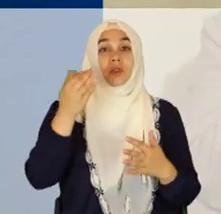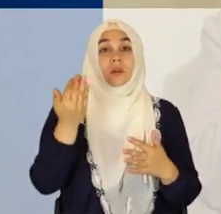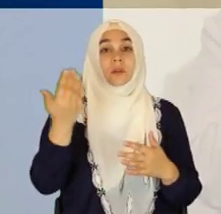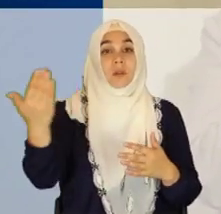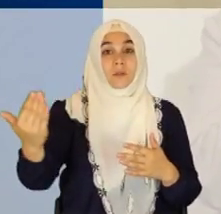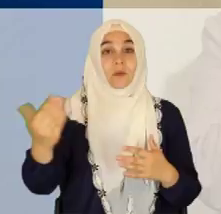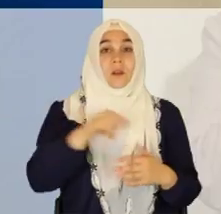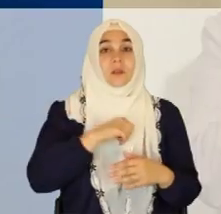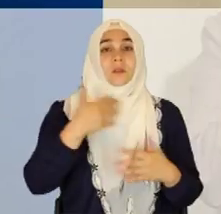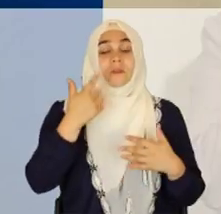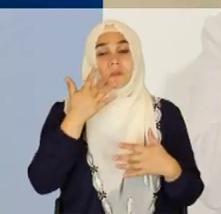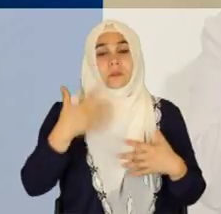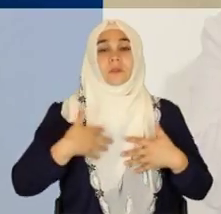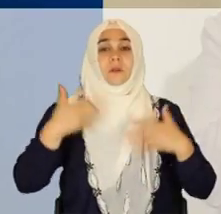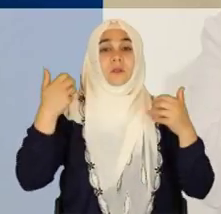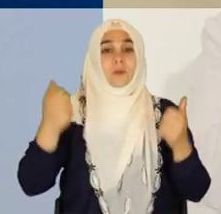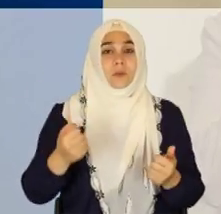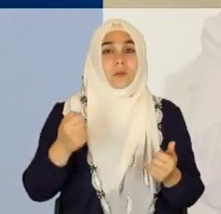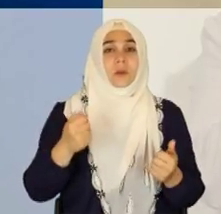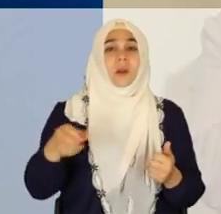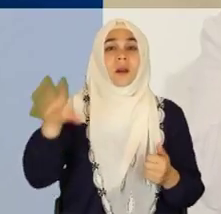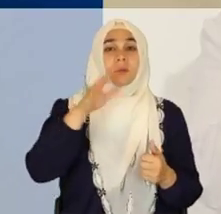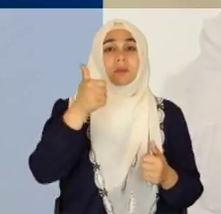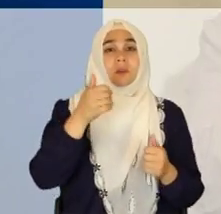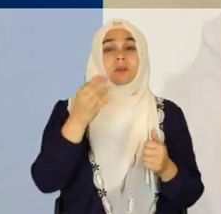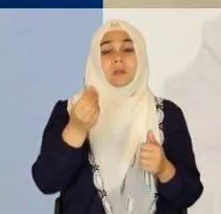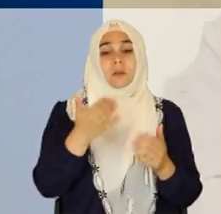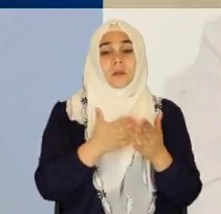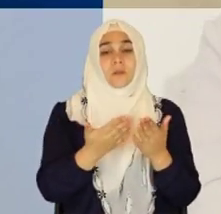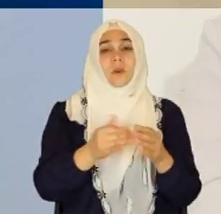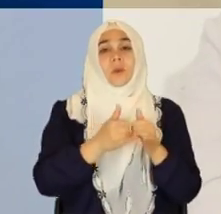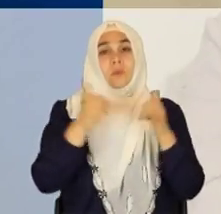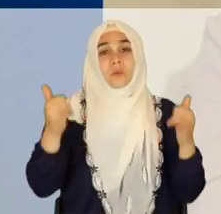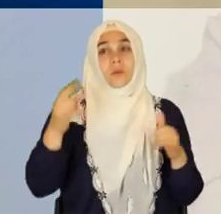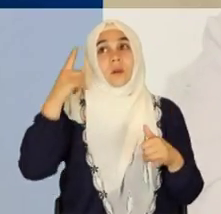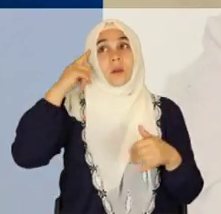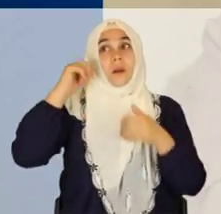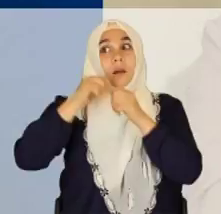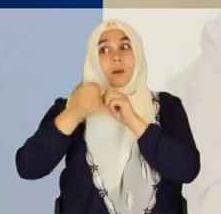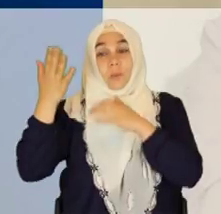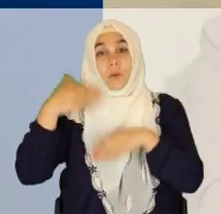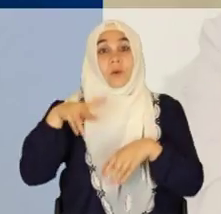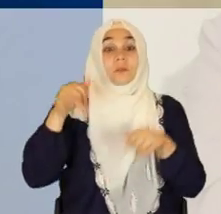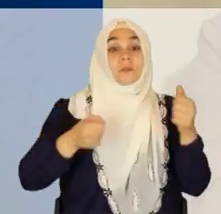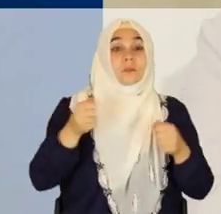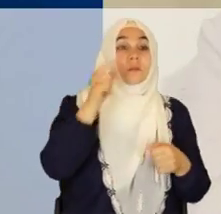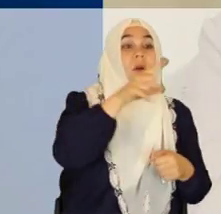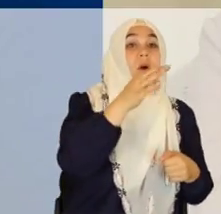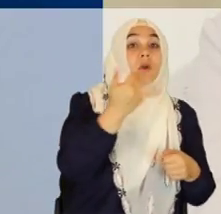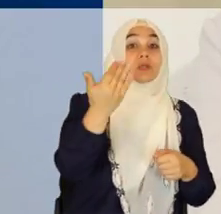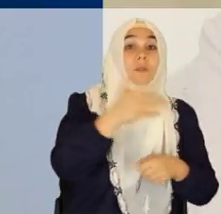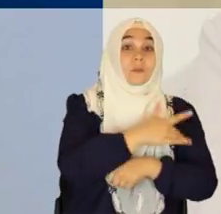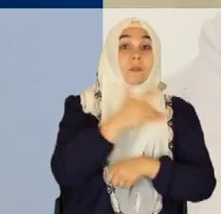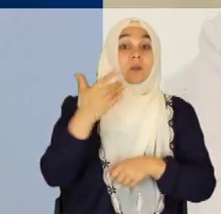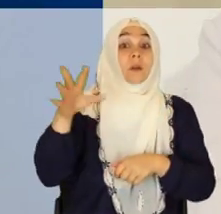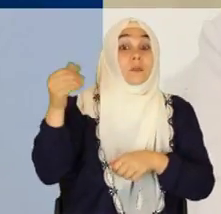Oyshani o'zing sog' qilgin, salomat qilgin, o'qigin, bo'qigin desa, yodlab kelar ekanda, Oysha ona, ha, haligi odam sizga shu